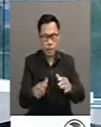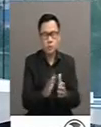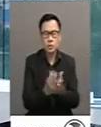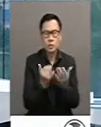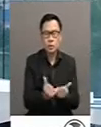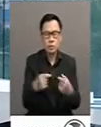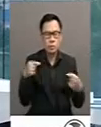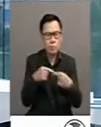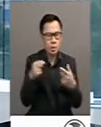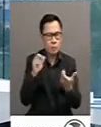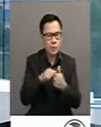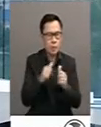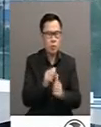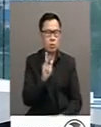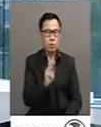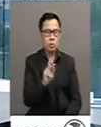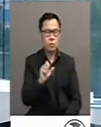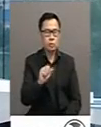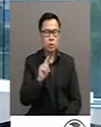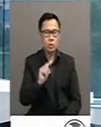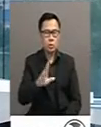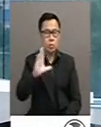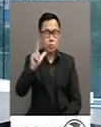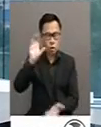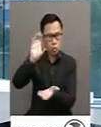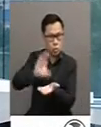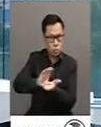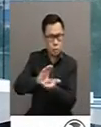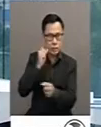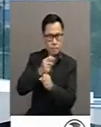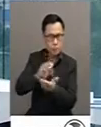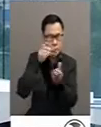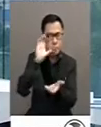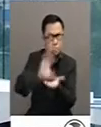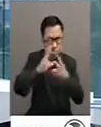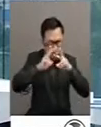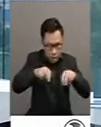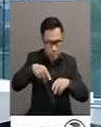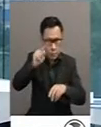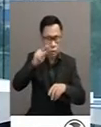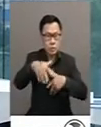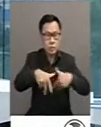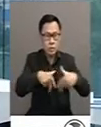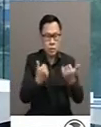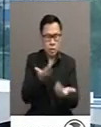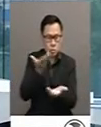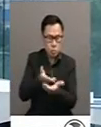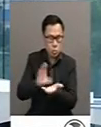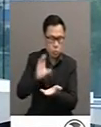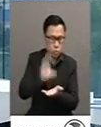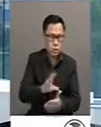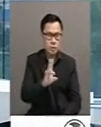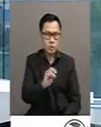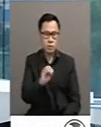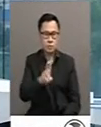เรามีประเด็นของกสทช.ที่มีงบกองทุนเพื่อประโยชน์สาธารณะล่าสุดนะครับอนุมัติ72 ล้านบาท ครับ